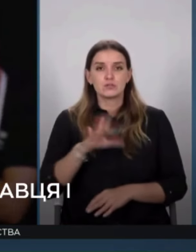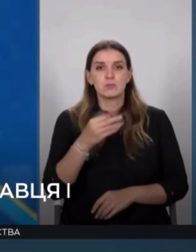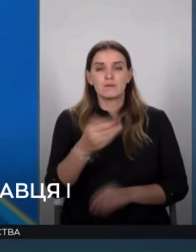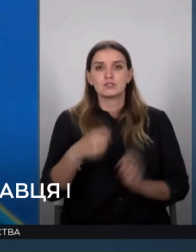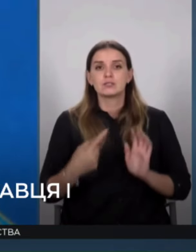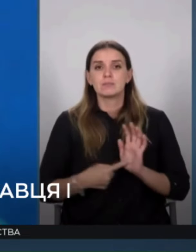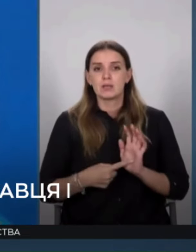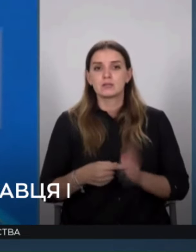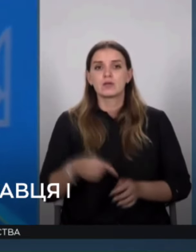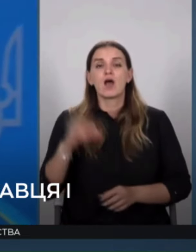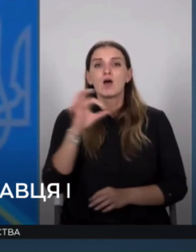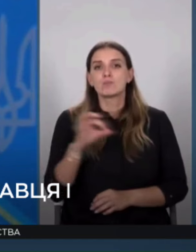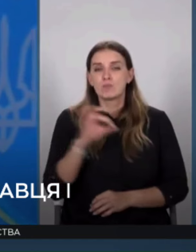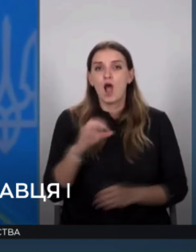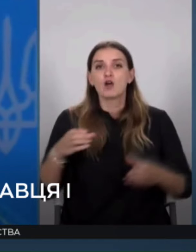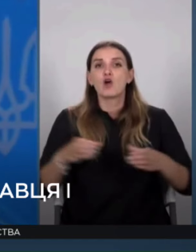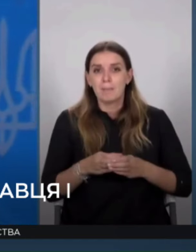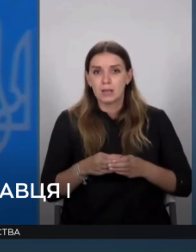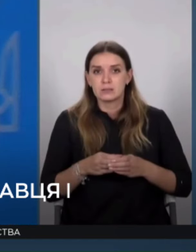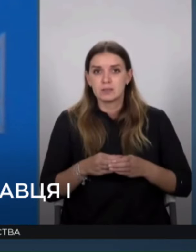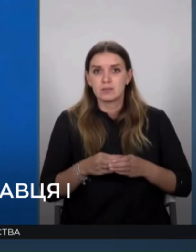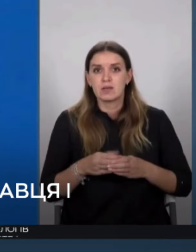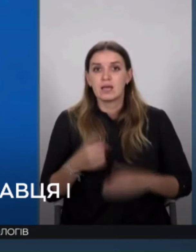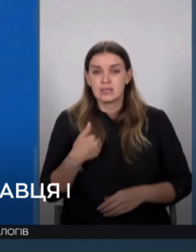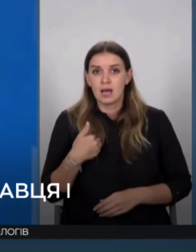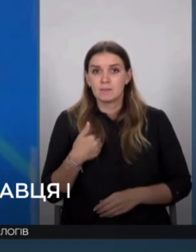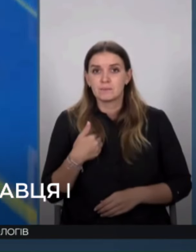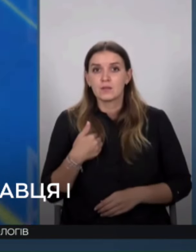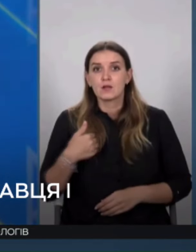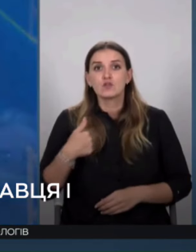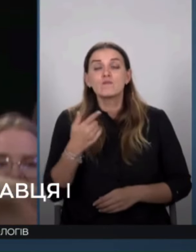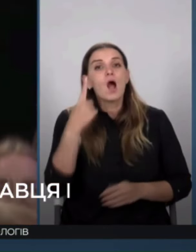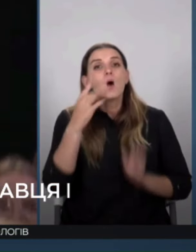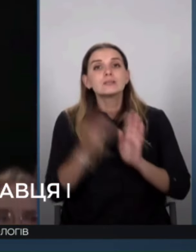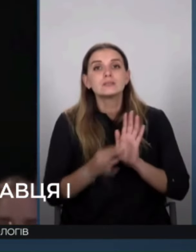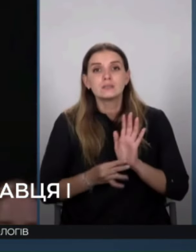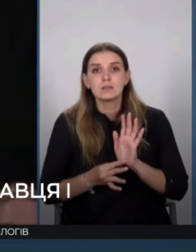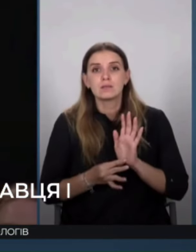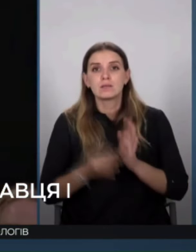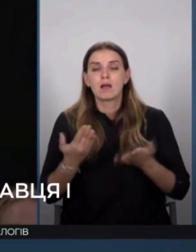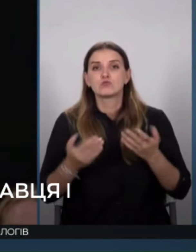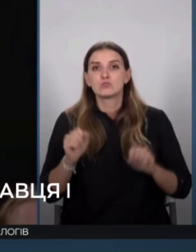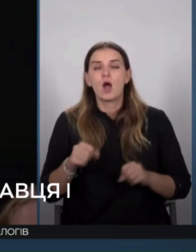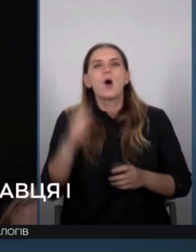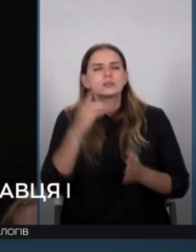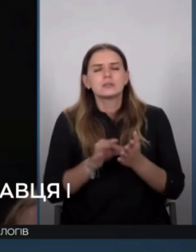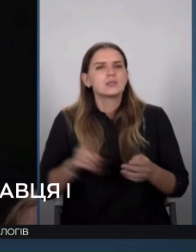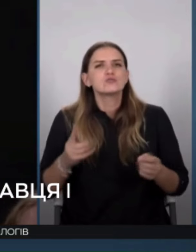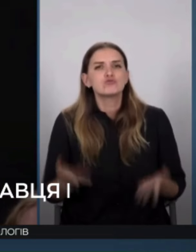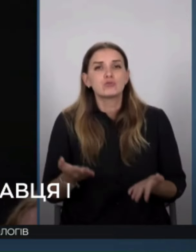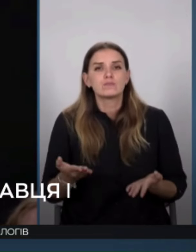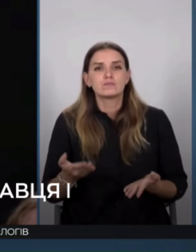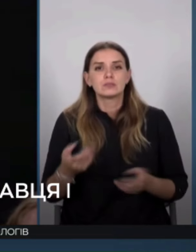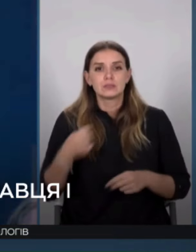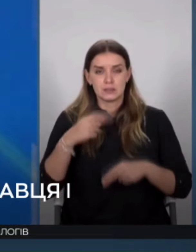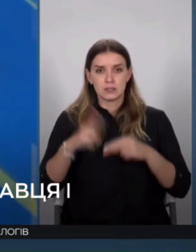ваше запитання. Що стосується команди, я вам... Я би хотів, щоб ви оцінили, тобто, якщо можна. Оцінили що? Можна